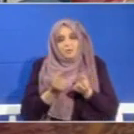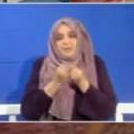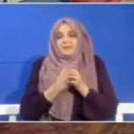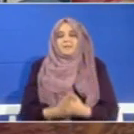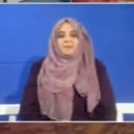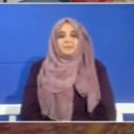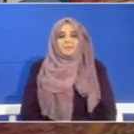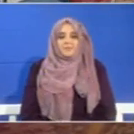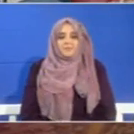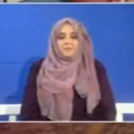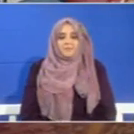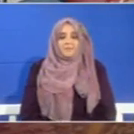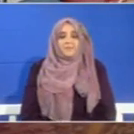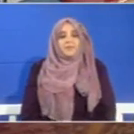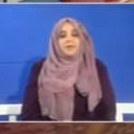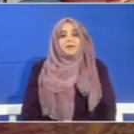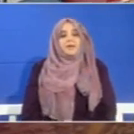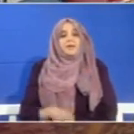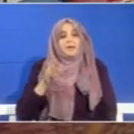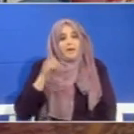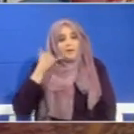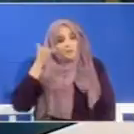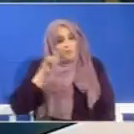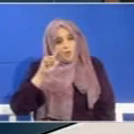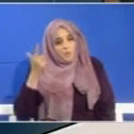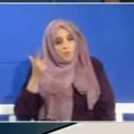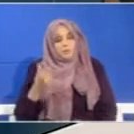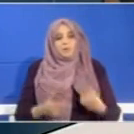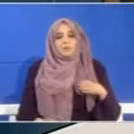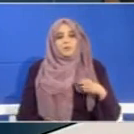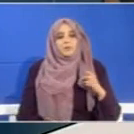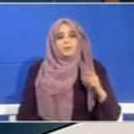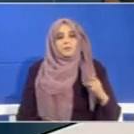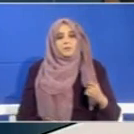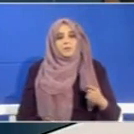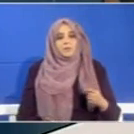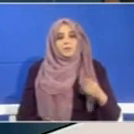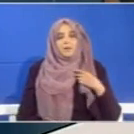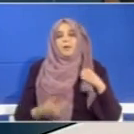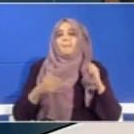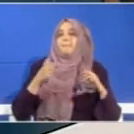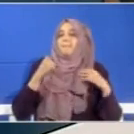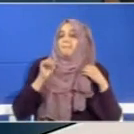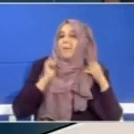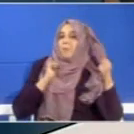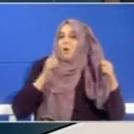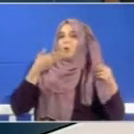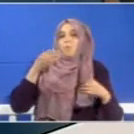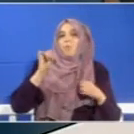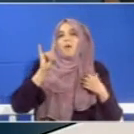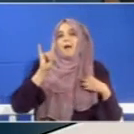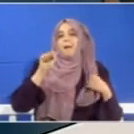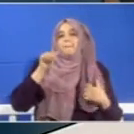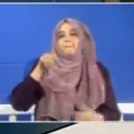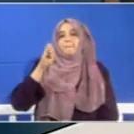إن شاء الله يجمع. آمين يا رب العالمين. شيخ نستقبل مكالمة أخرى واتصال آخر معنا، السيدة أم محمد من ولاية شلف. السلام عليكم سيدة أم